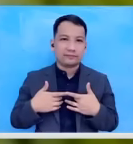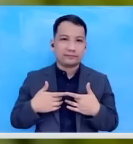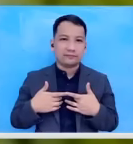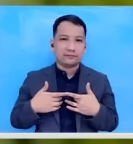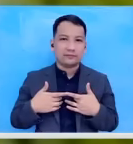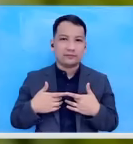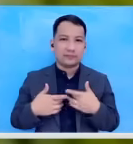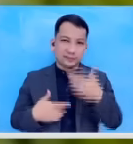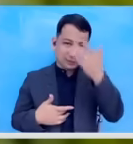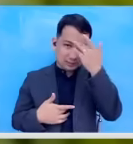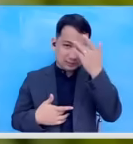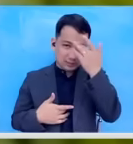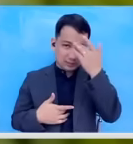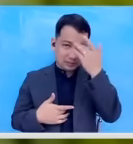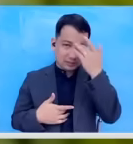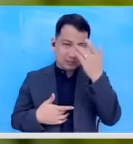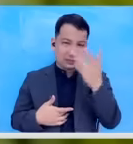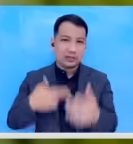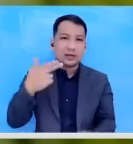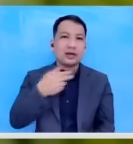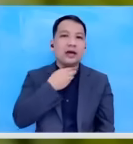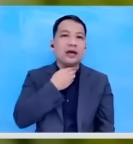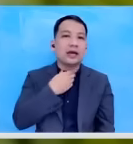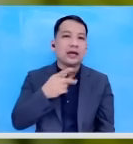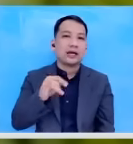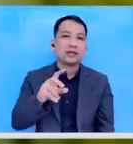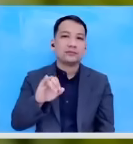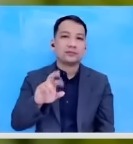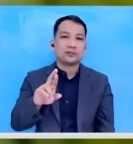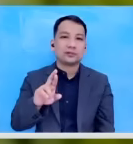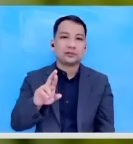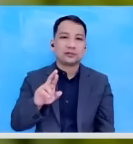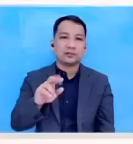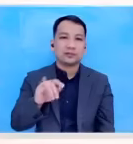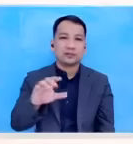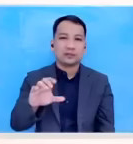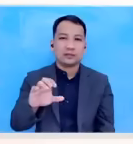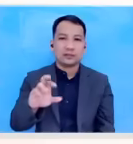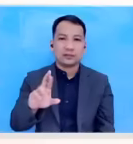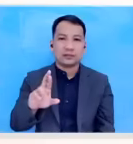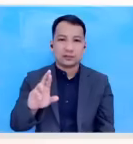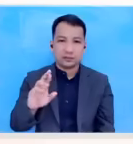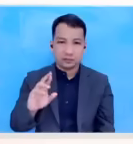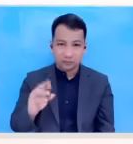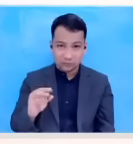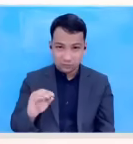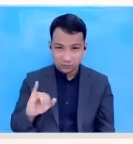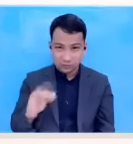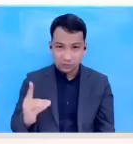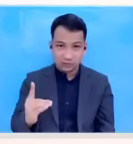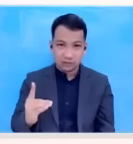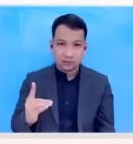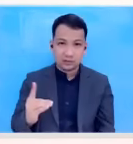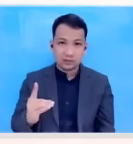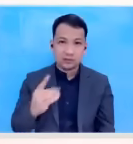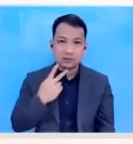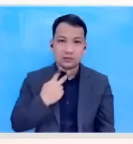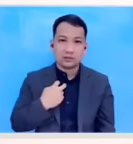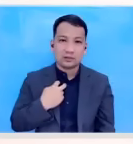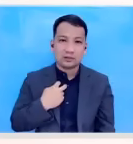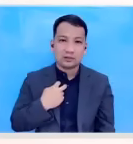pala. Hyperthyroidism. Uy, mabigat na ako. Okay. Yeah. And then, I had to undergo yung